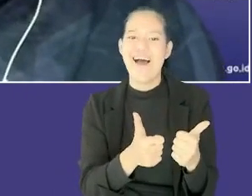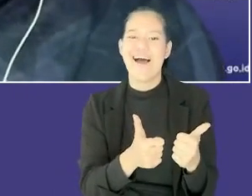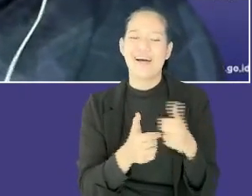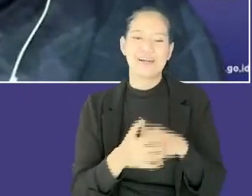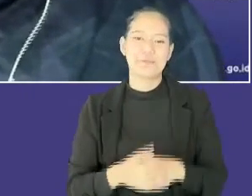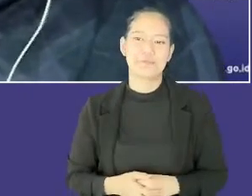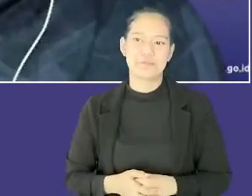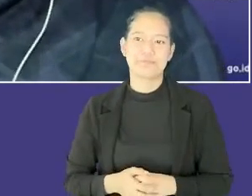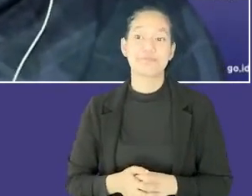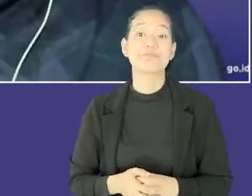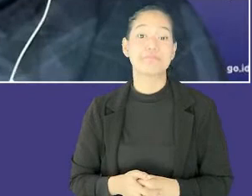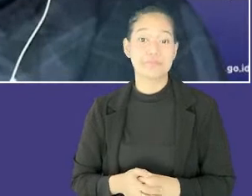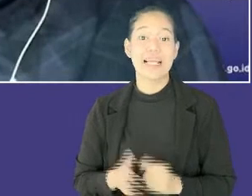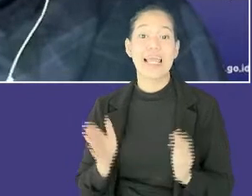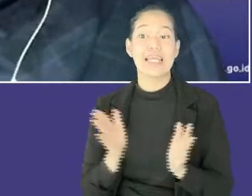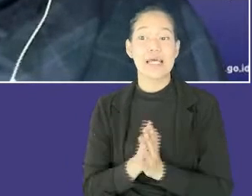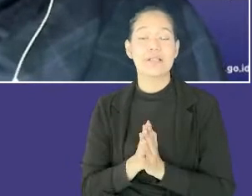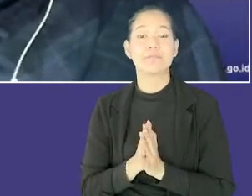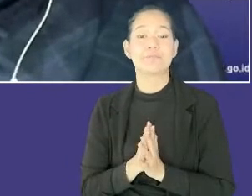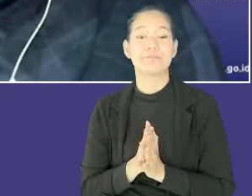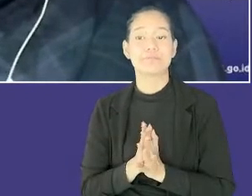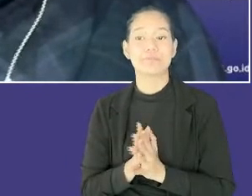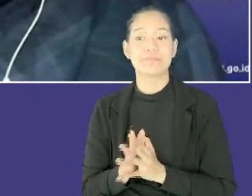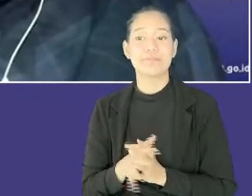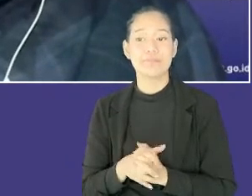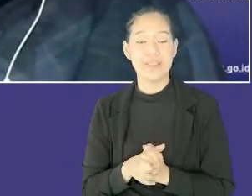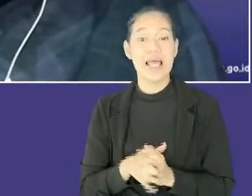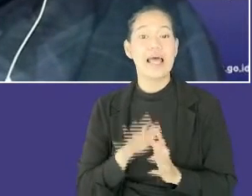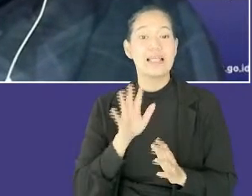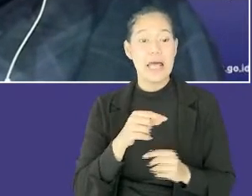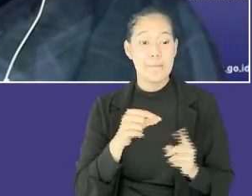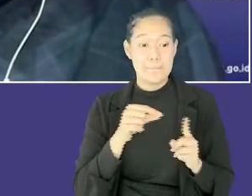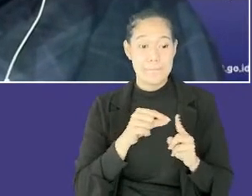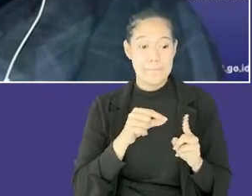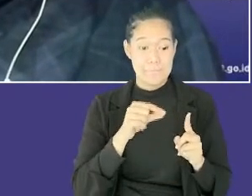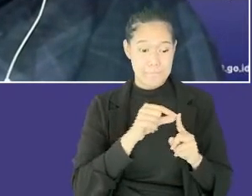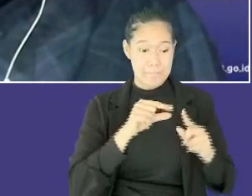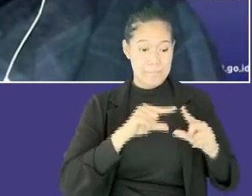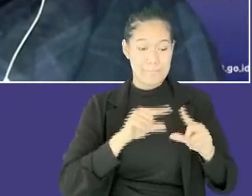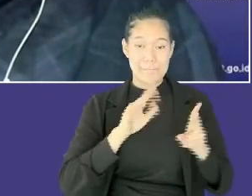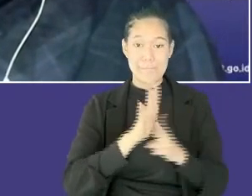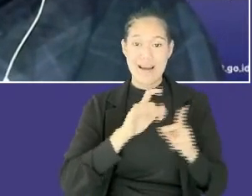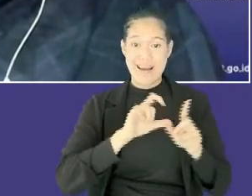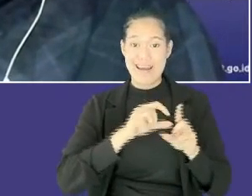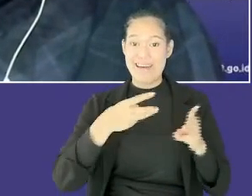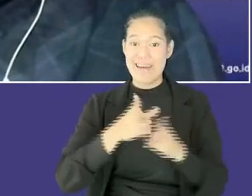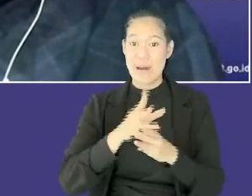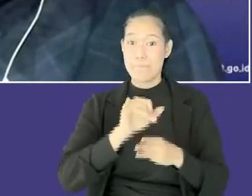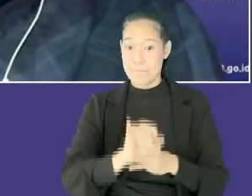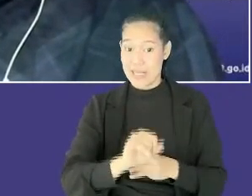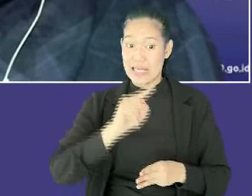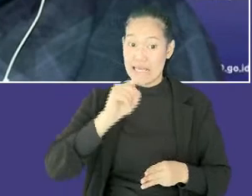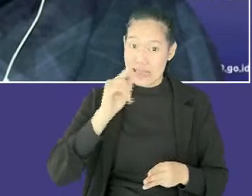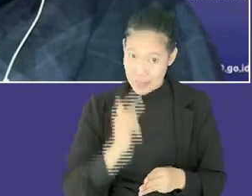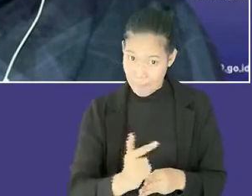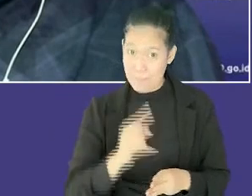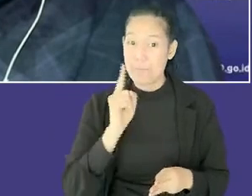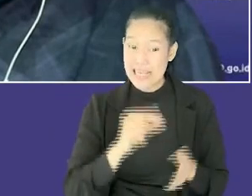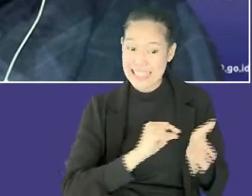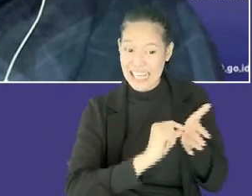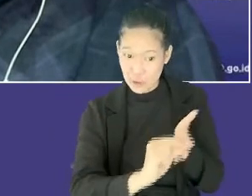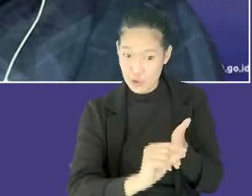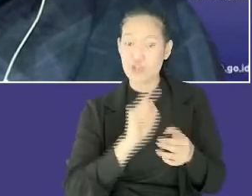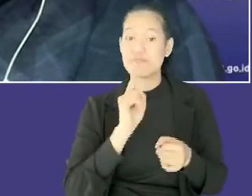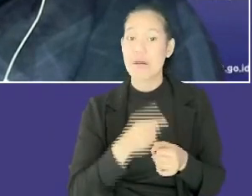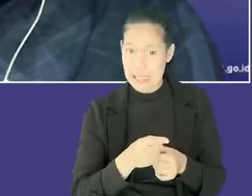sehari-hari dan sampai cerita pandemi ini belum dicabut sampai kemudian kita belum mengerti dengan jelas